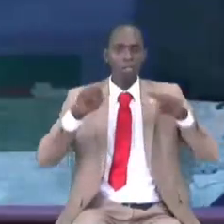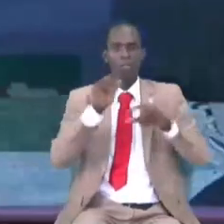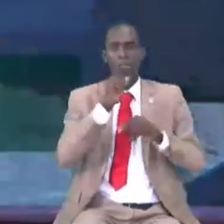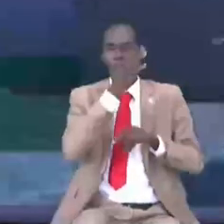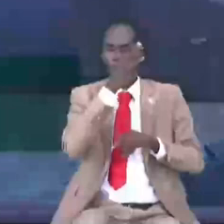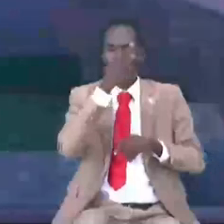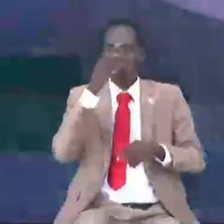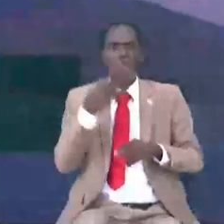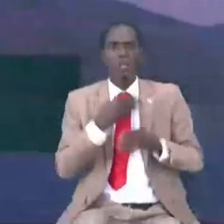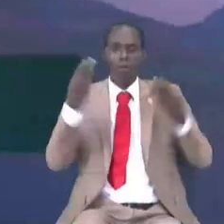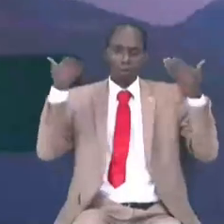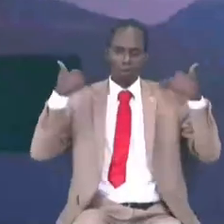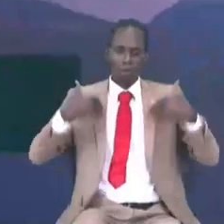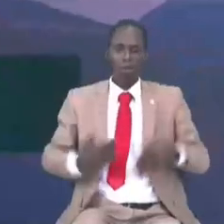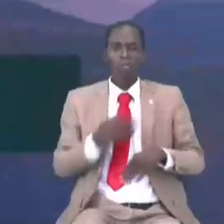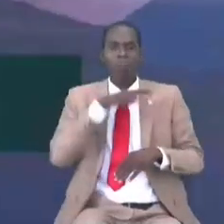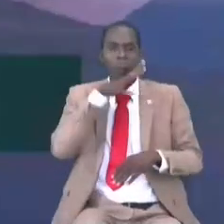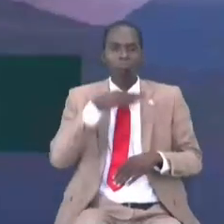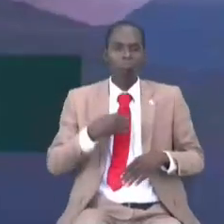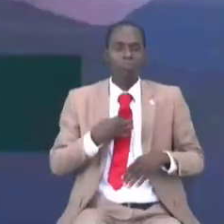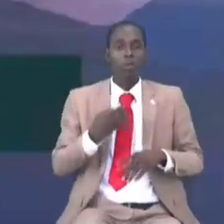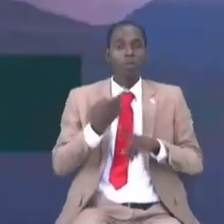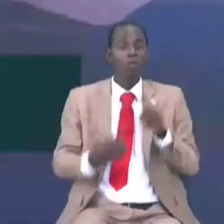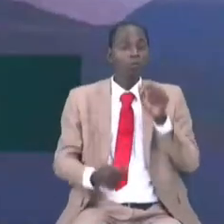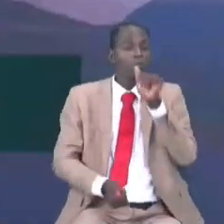grands jusqu'aux plus petits.